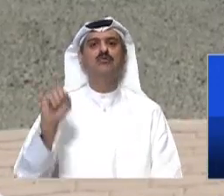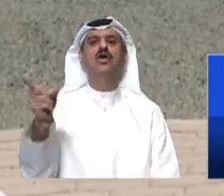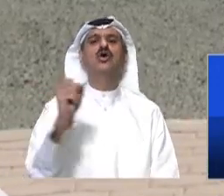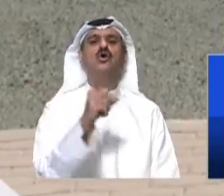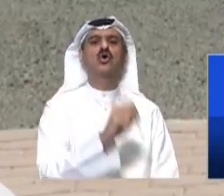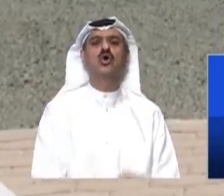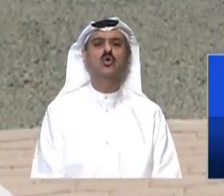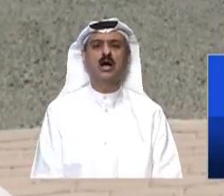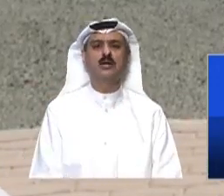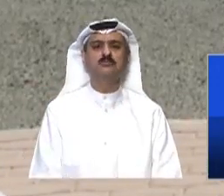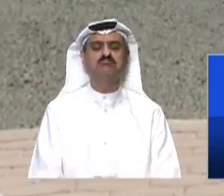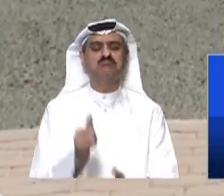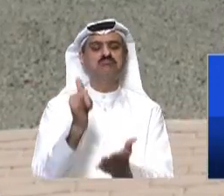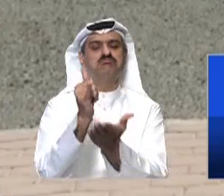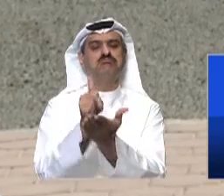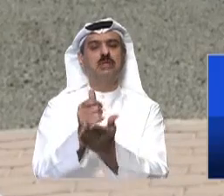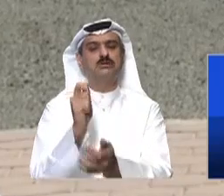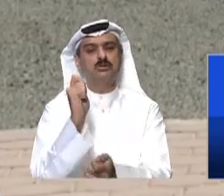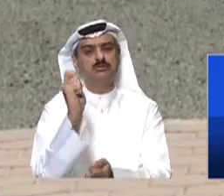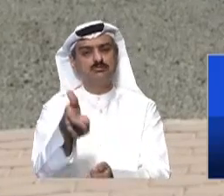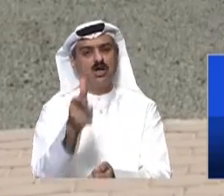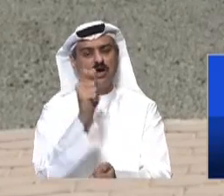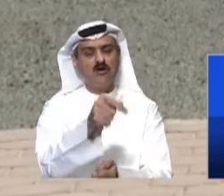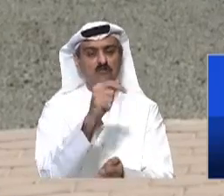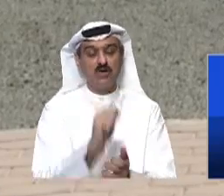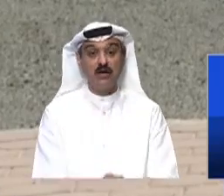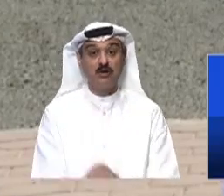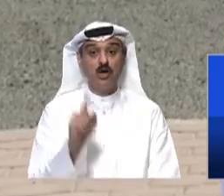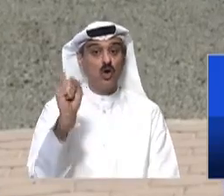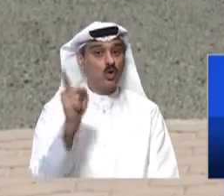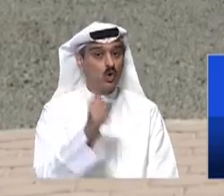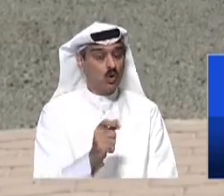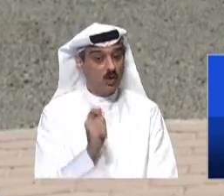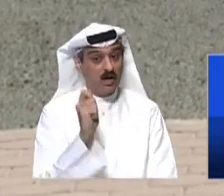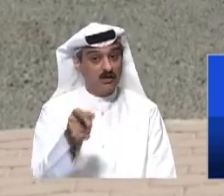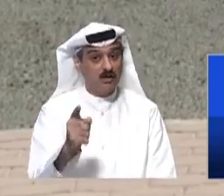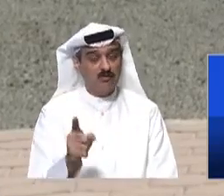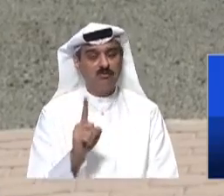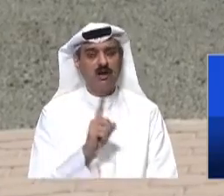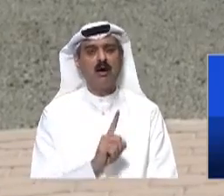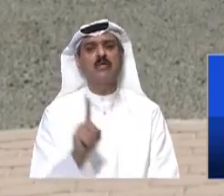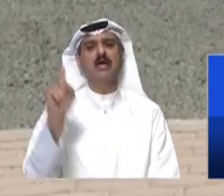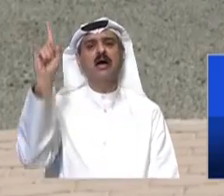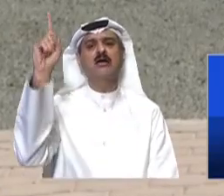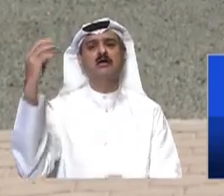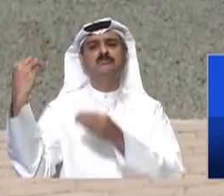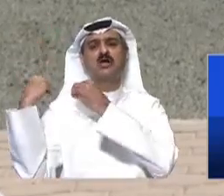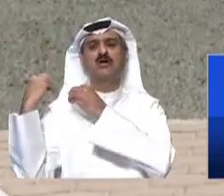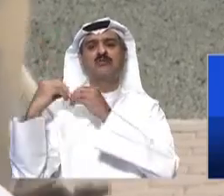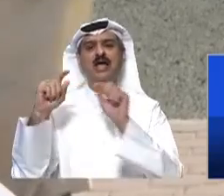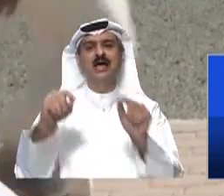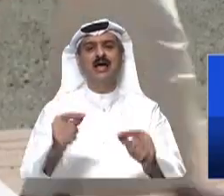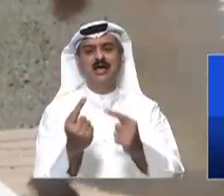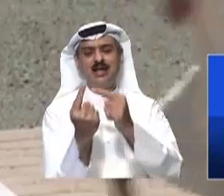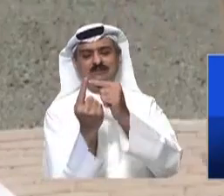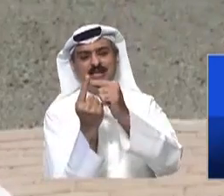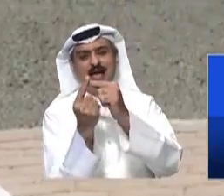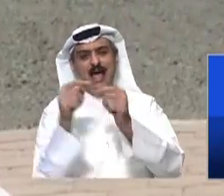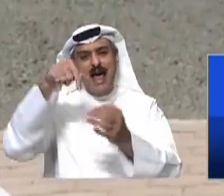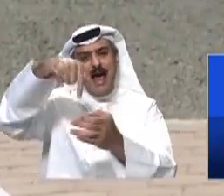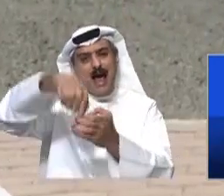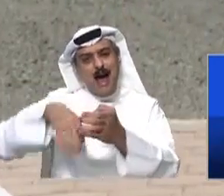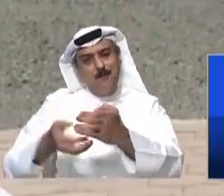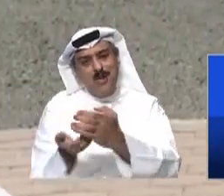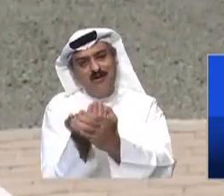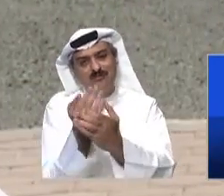وكل الداعمين، مثل الذين ينفقون أموالهم في سبيل الله كمثل حبة أنبتت 7 سنابل